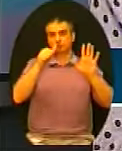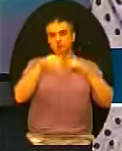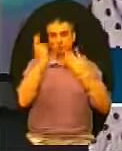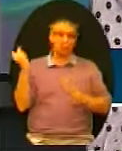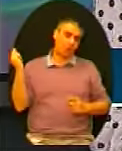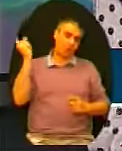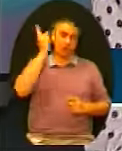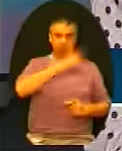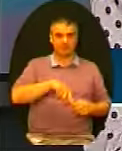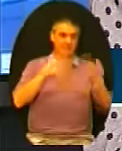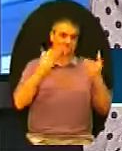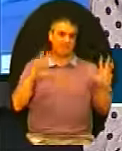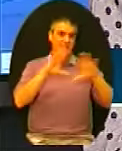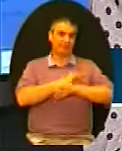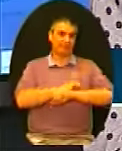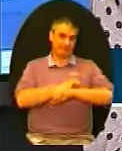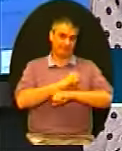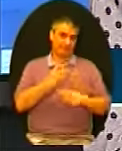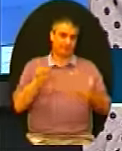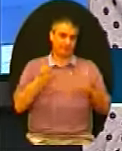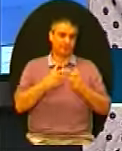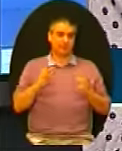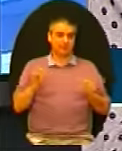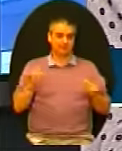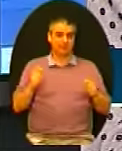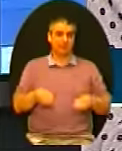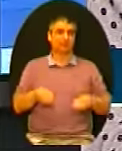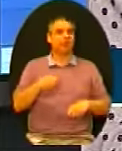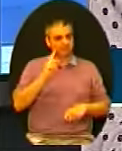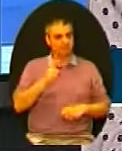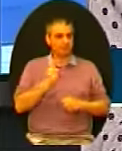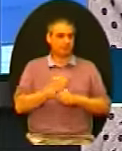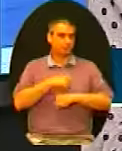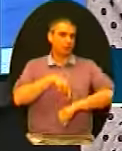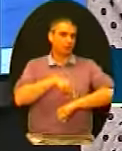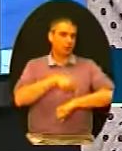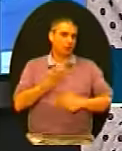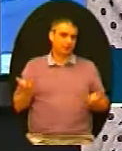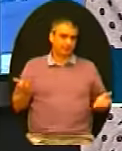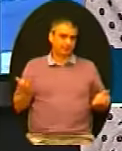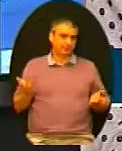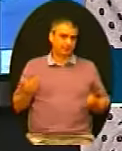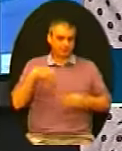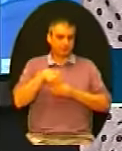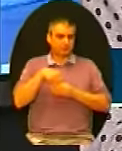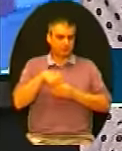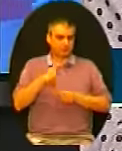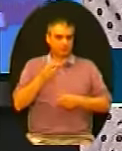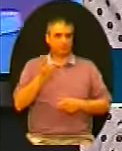בבוקר עד הספירת ערב שהאגף ננעל, וצריך למלא את השעות האלה